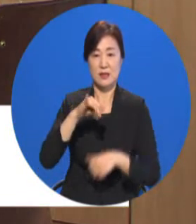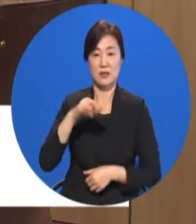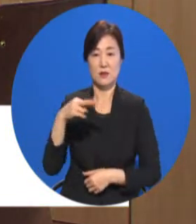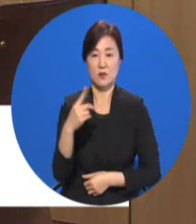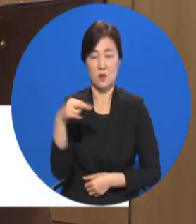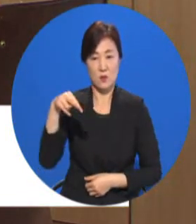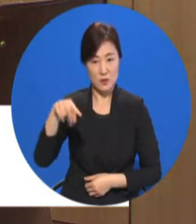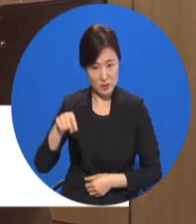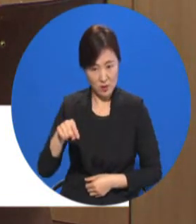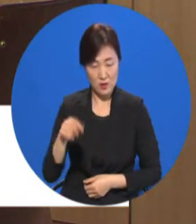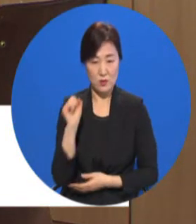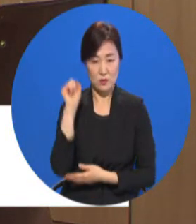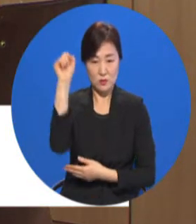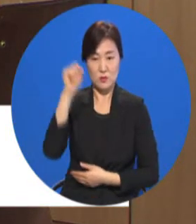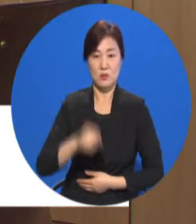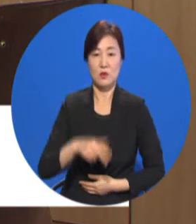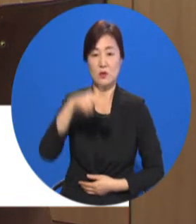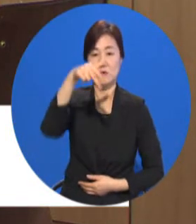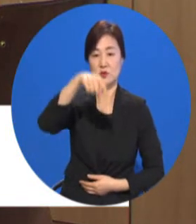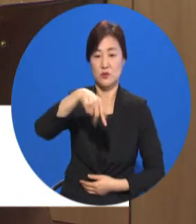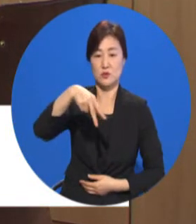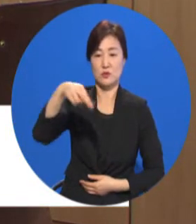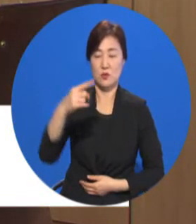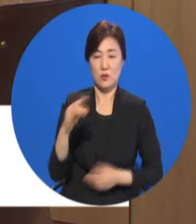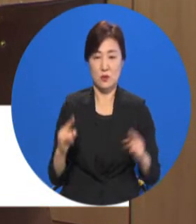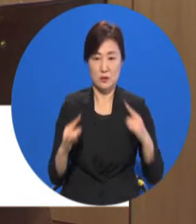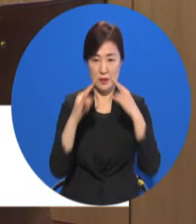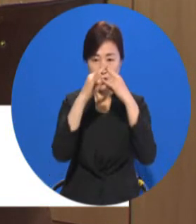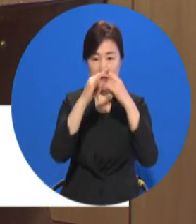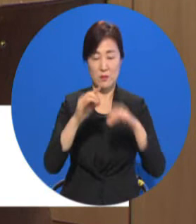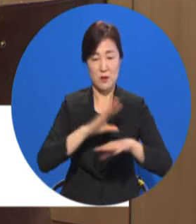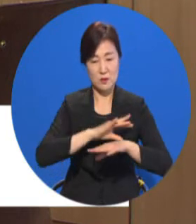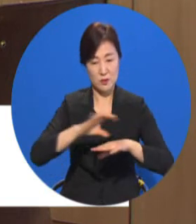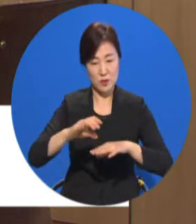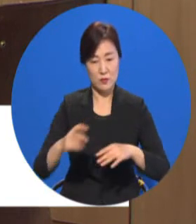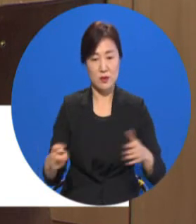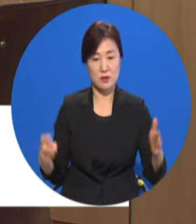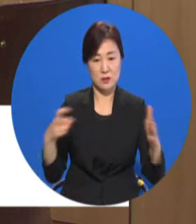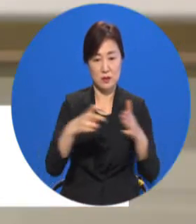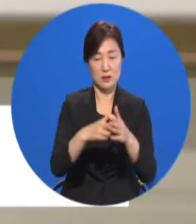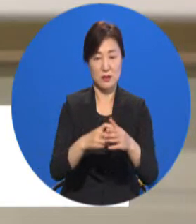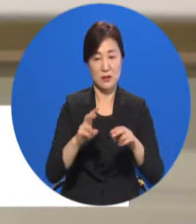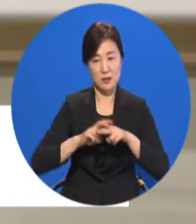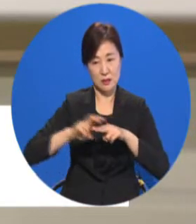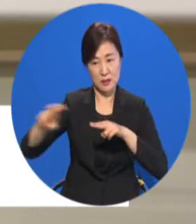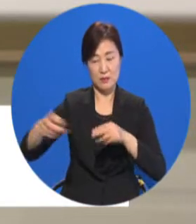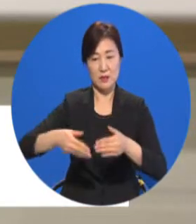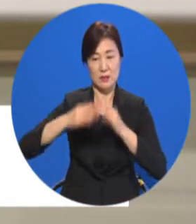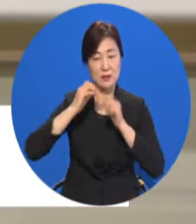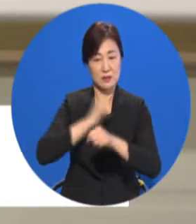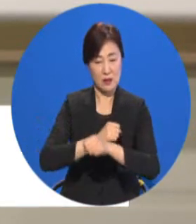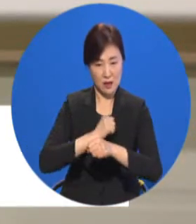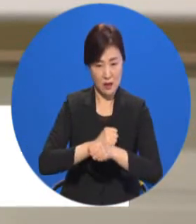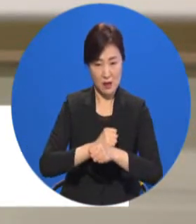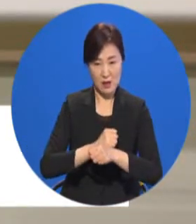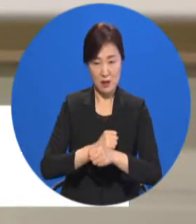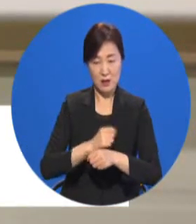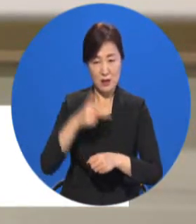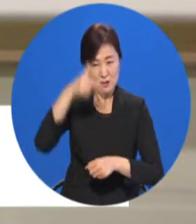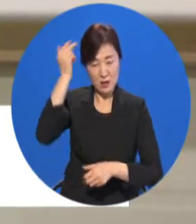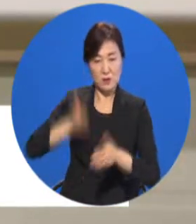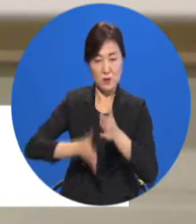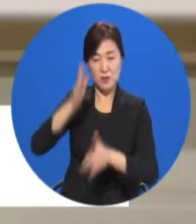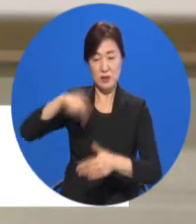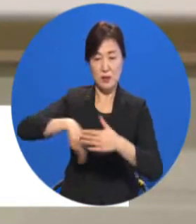예비후보는 죽도봉에 전망대 타워와 국가정원 스카이큐브 정거장까지 케이블카를 설치해 원도심에